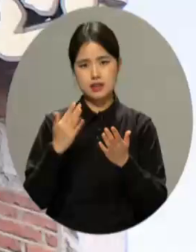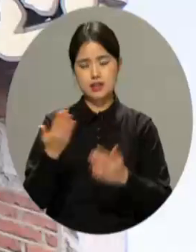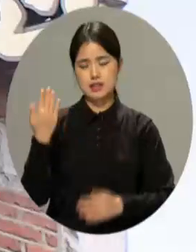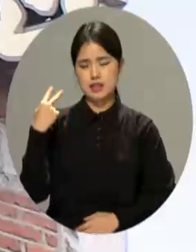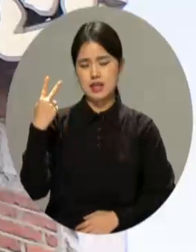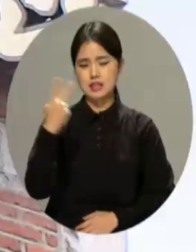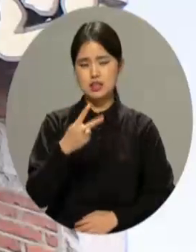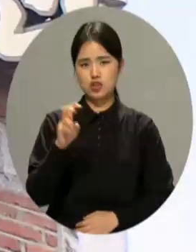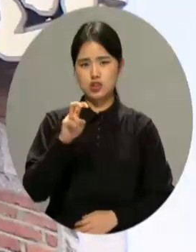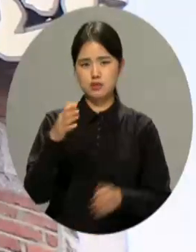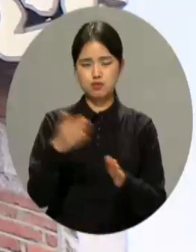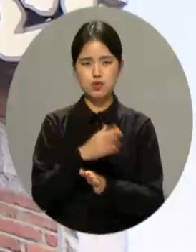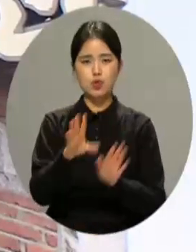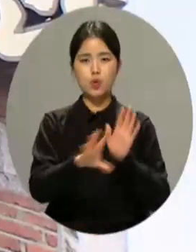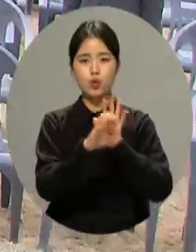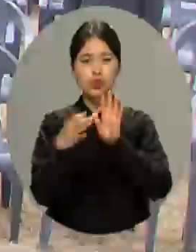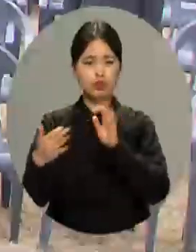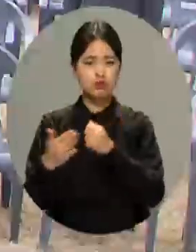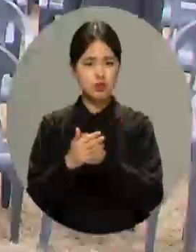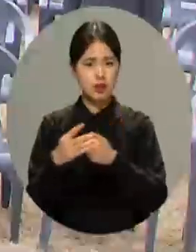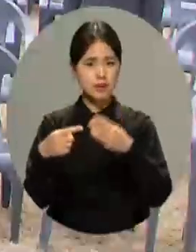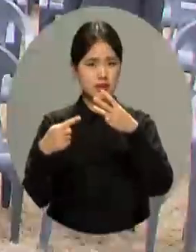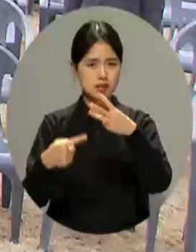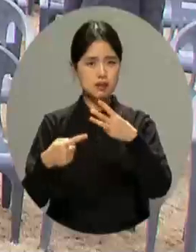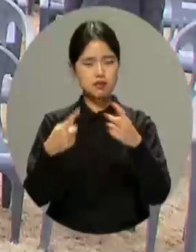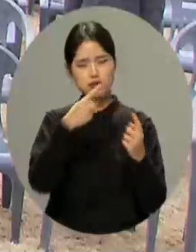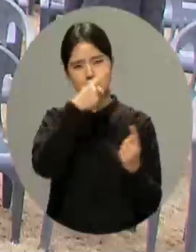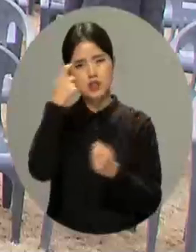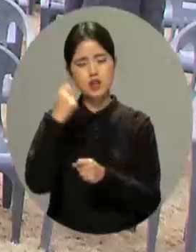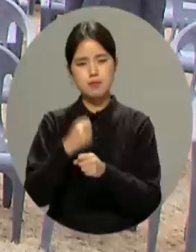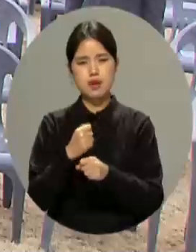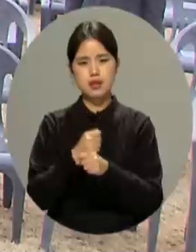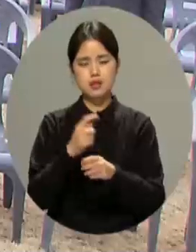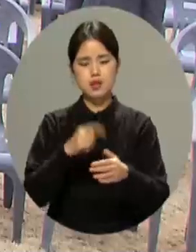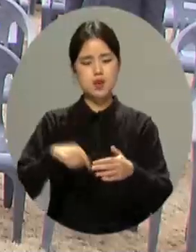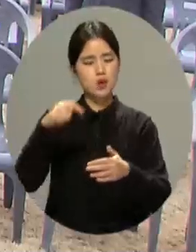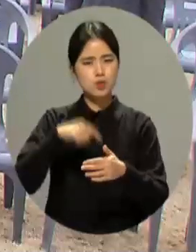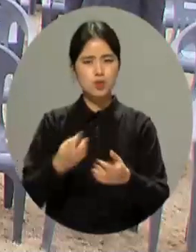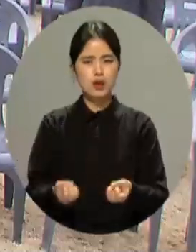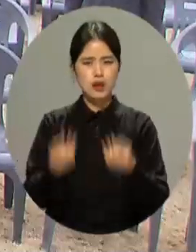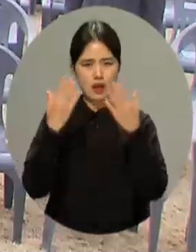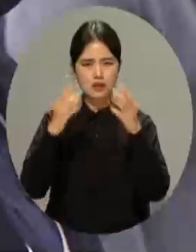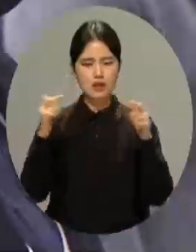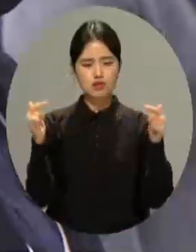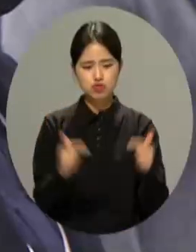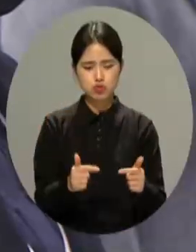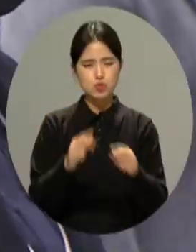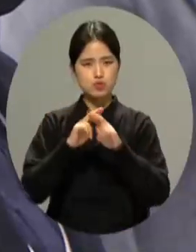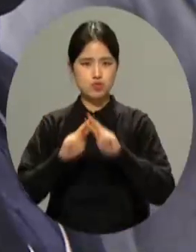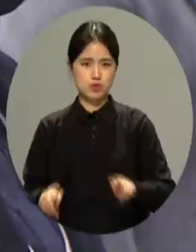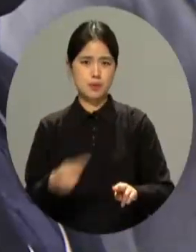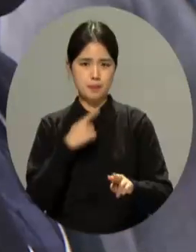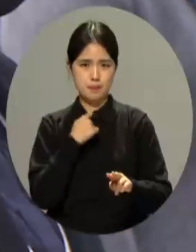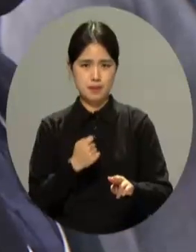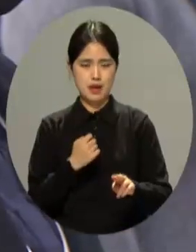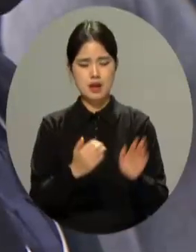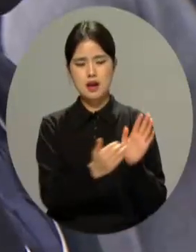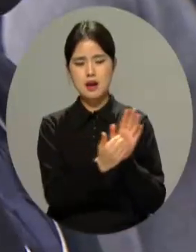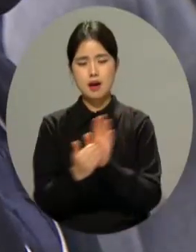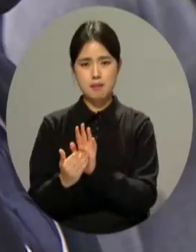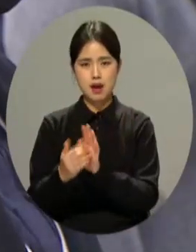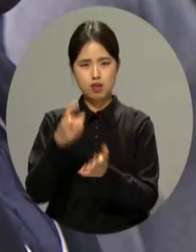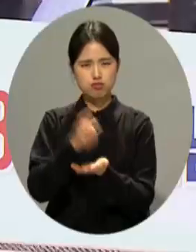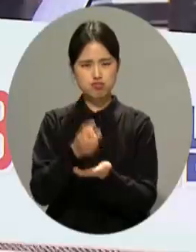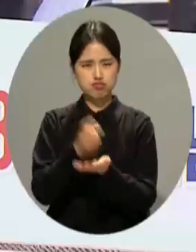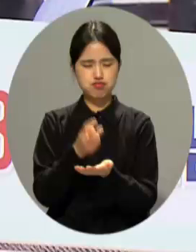2020년부터 코로나19로 인해 3.1운동을 기념하는 돈의 행사들이 축소되거나 취소됐지만 방역 지침이